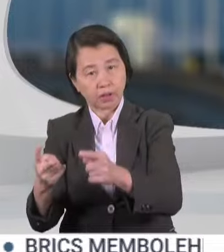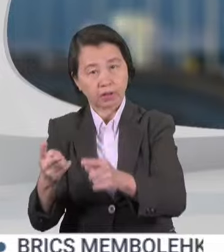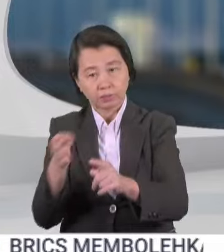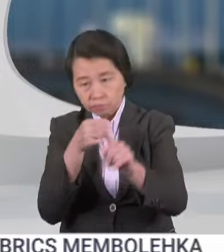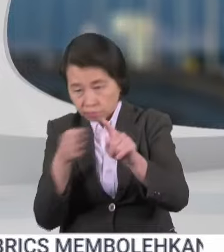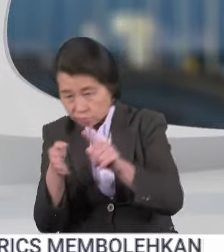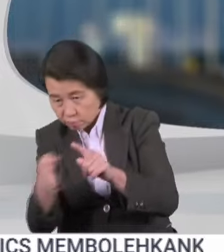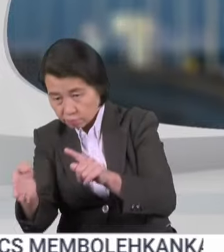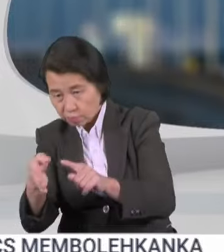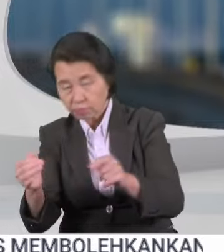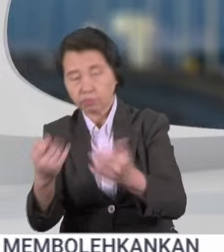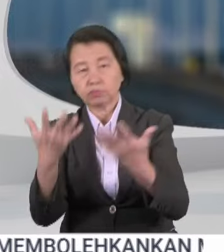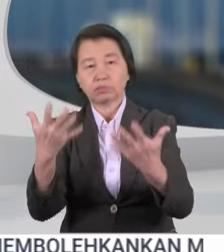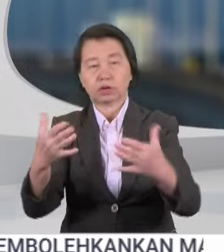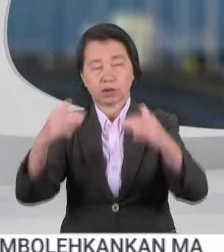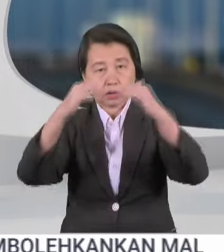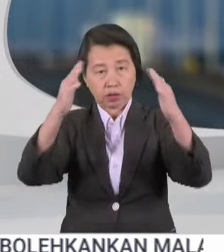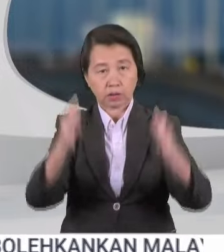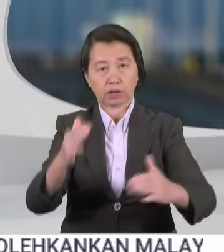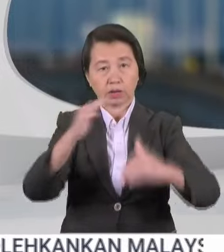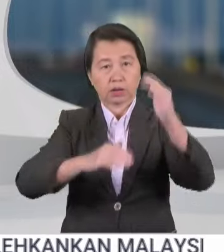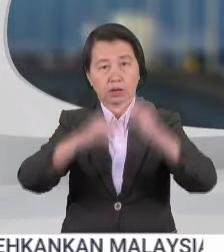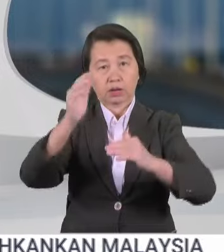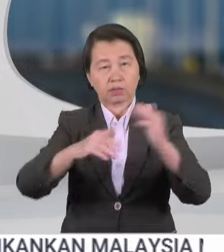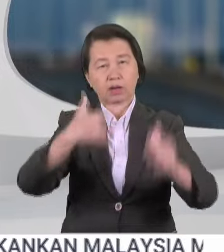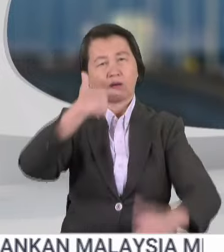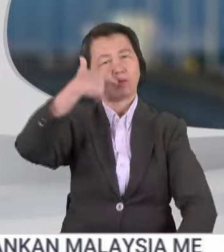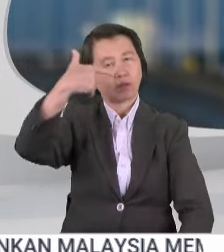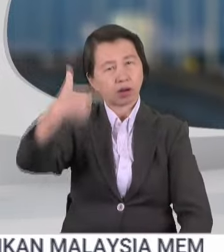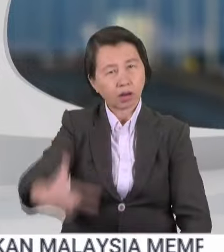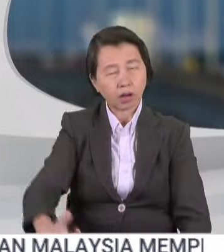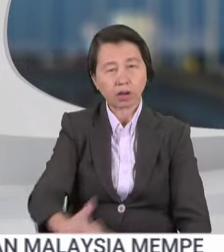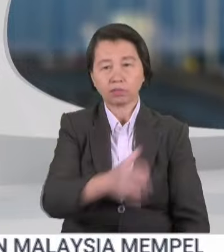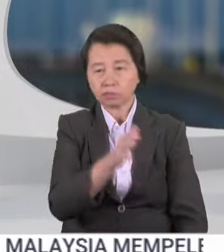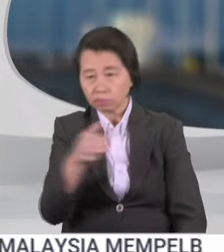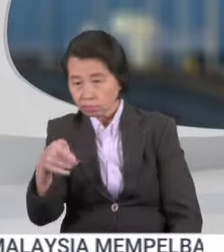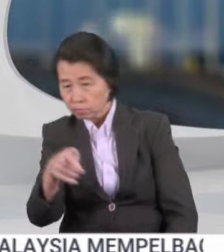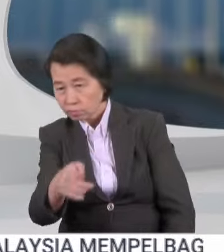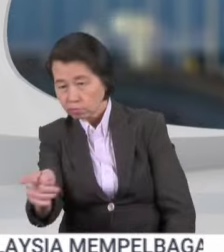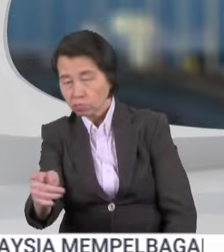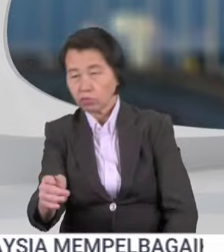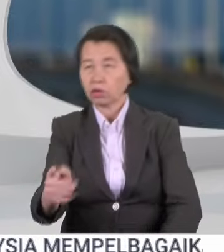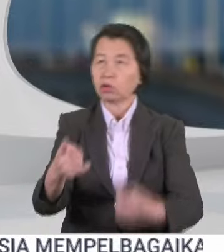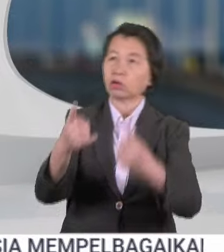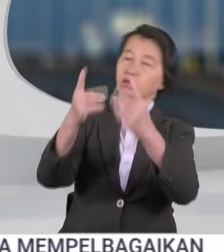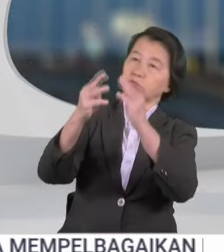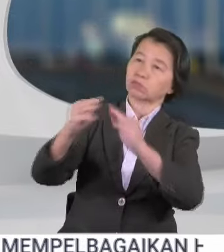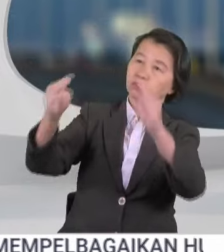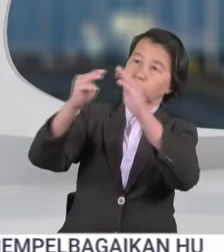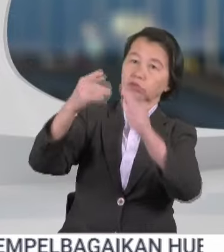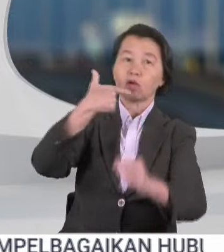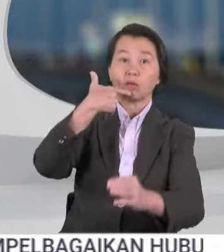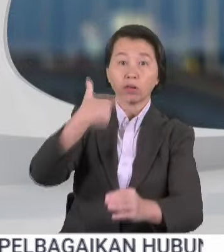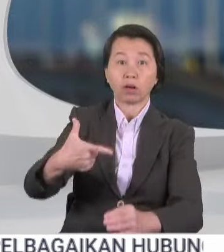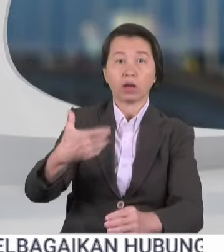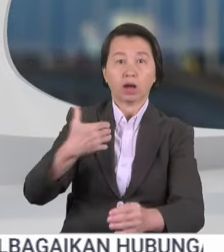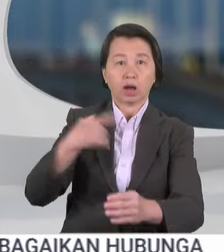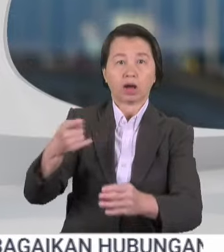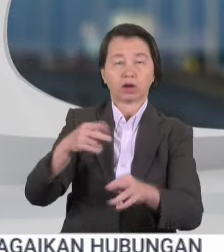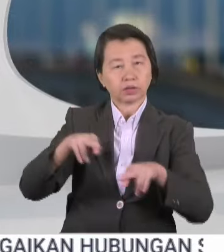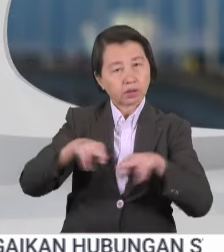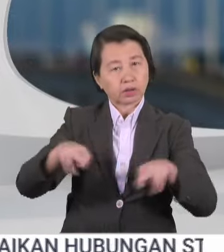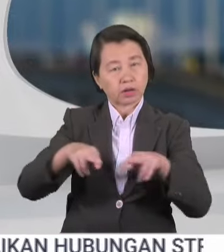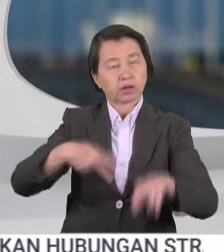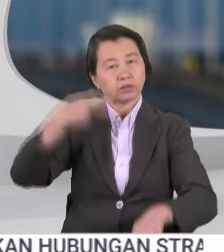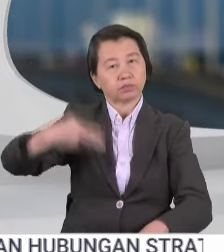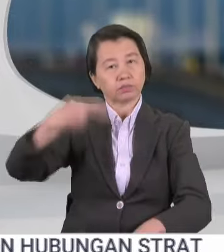celah-celah puluhan deretan blok bangunan era kolonial di lokasi itu, tersergam sebuah masjid lama yang pernah merakam